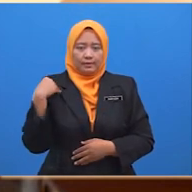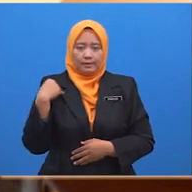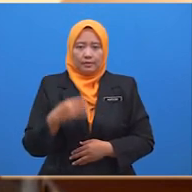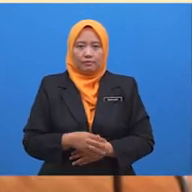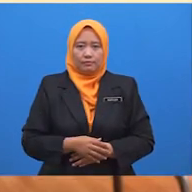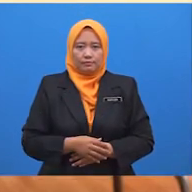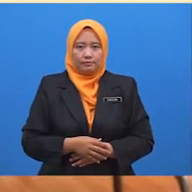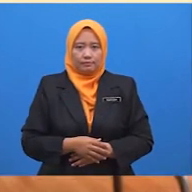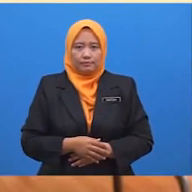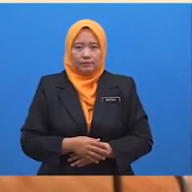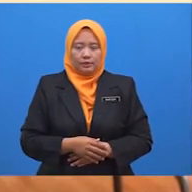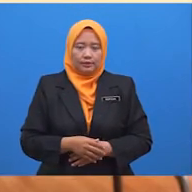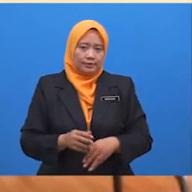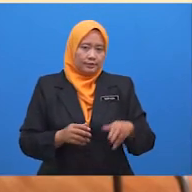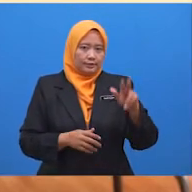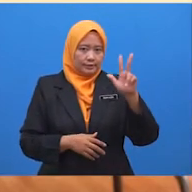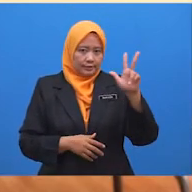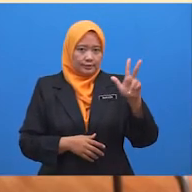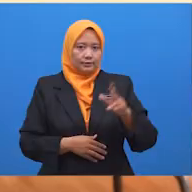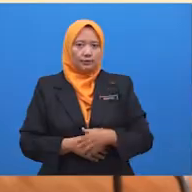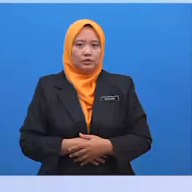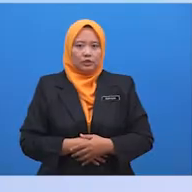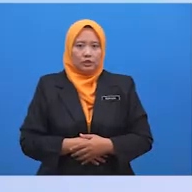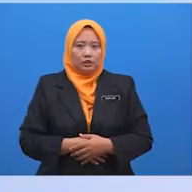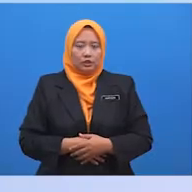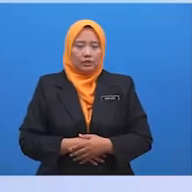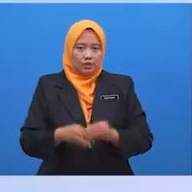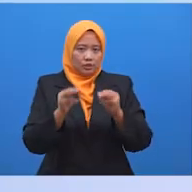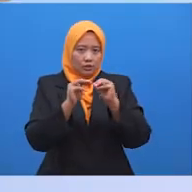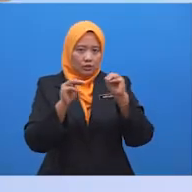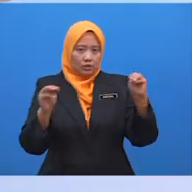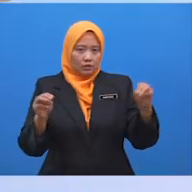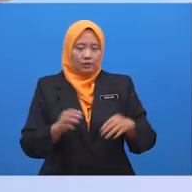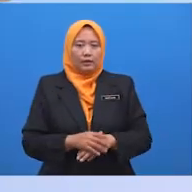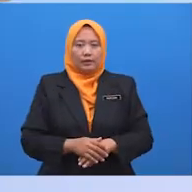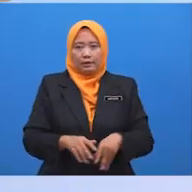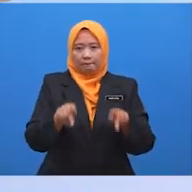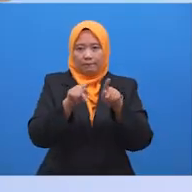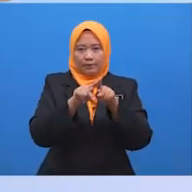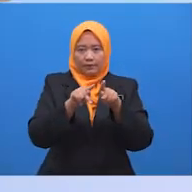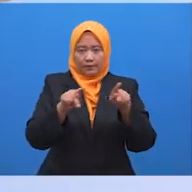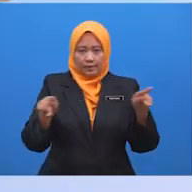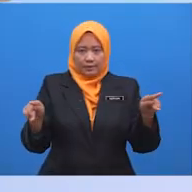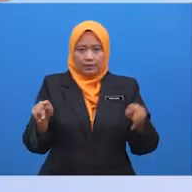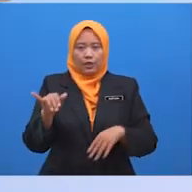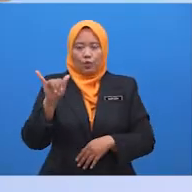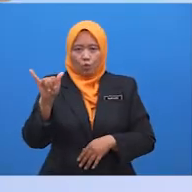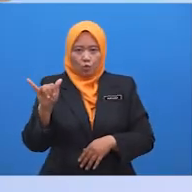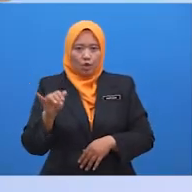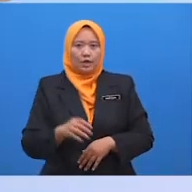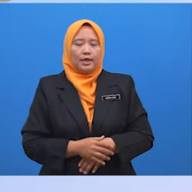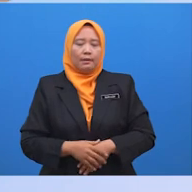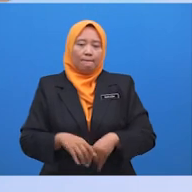X1. Cara yang ketiga pula, kecerunan garis lurus M dikira